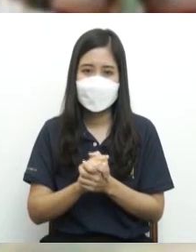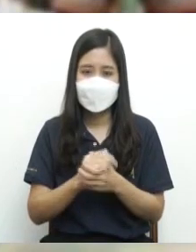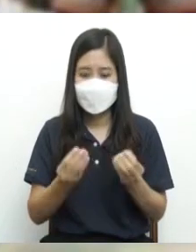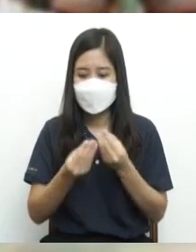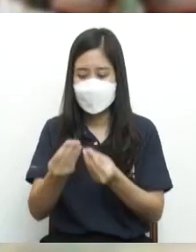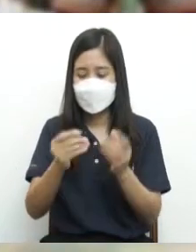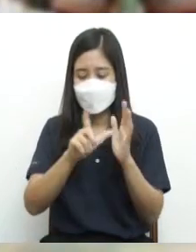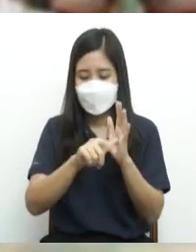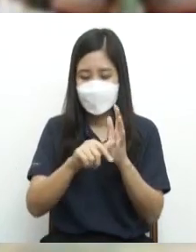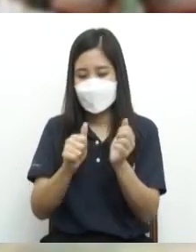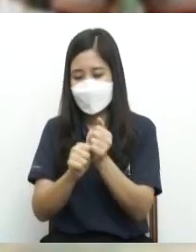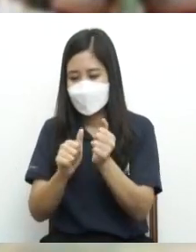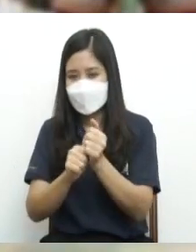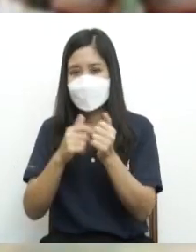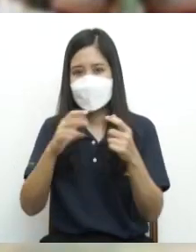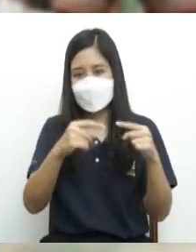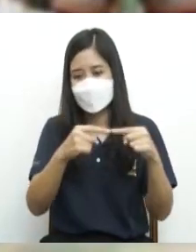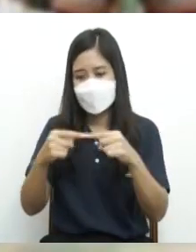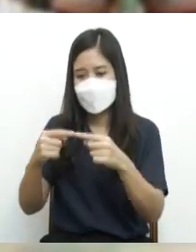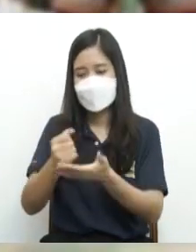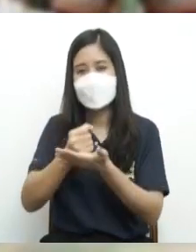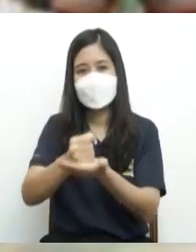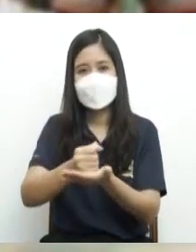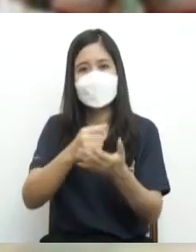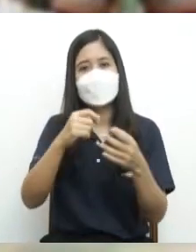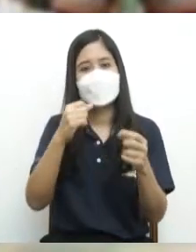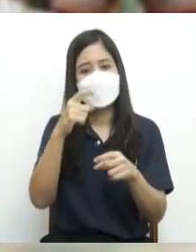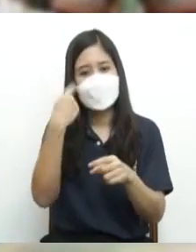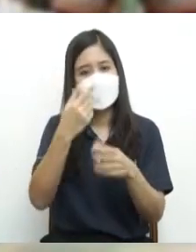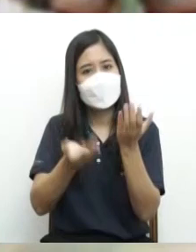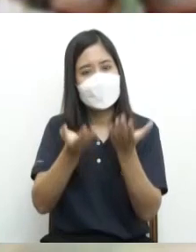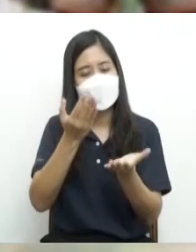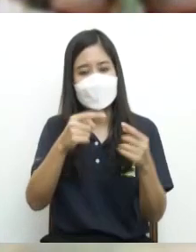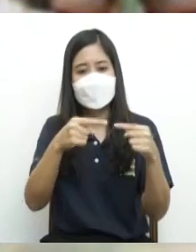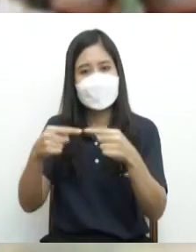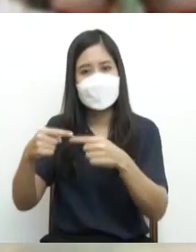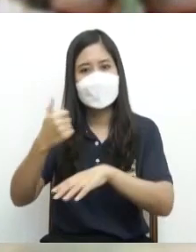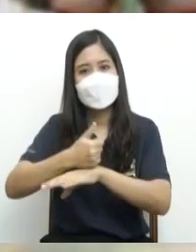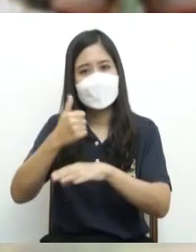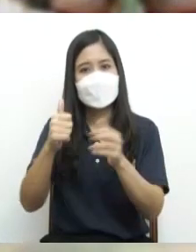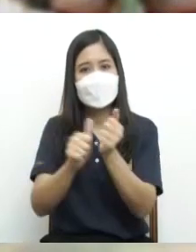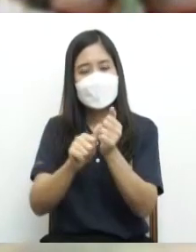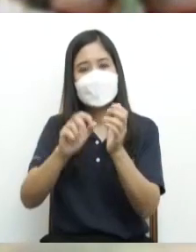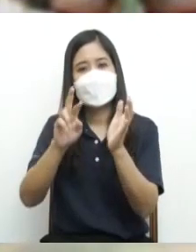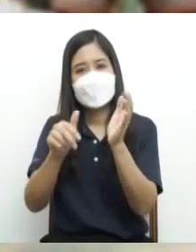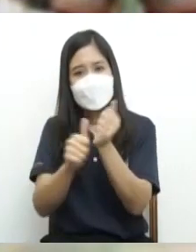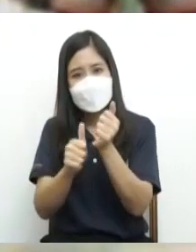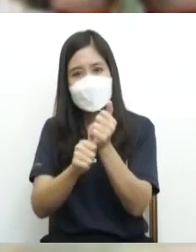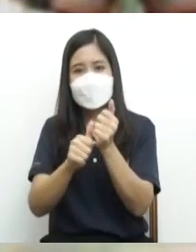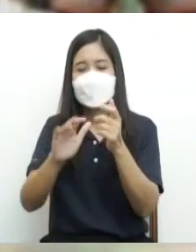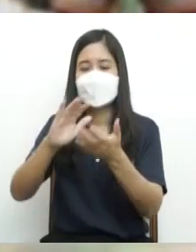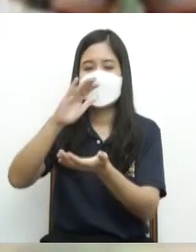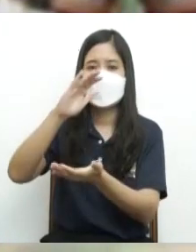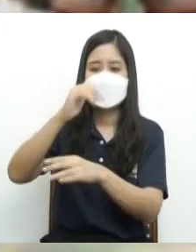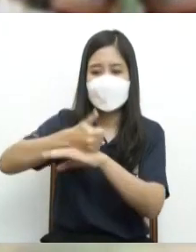ท่านรองที่ต้องทำงานต่อท่านผู้ช่วยท่านผอ.สำนักท่านผู้อำนวยการเขตทุกท่านท่านรองท่านศึกษานิเทศผอ.โรงเรียนท่านร